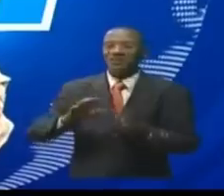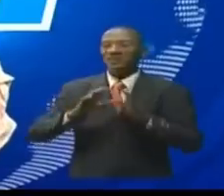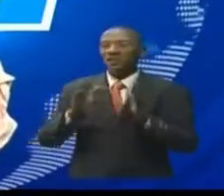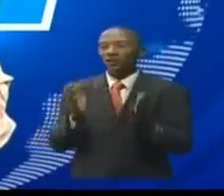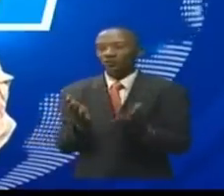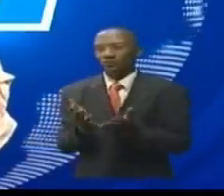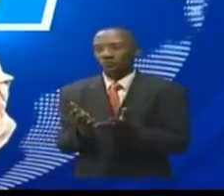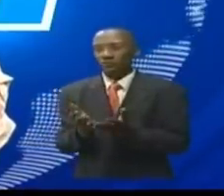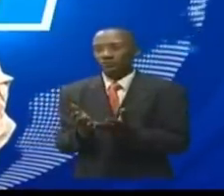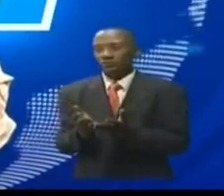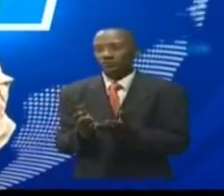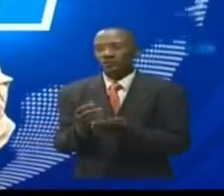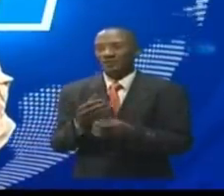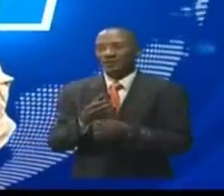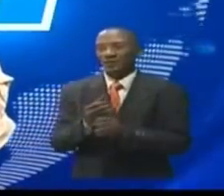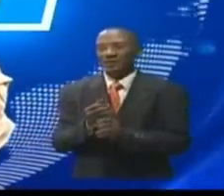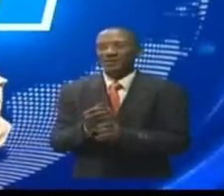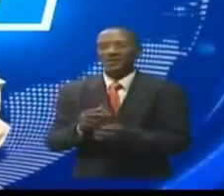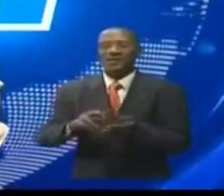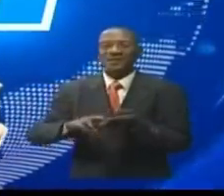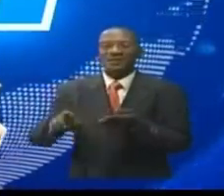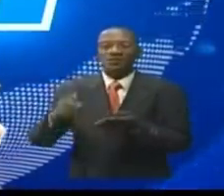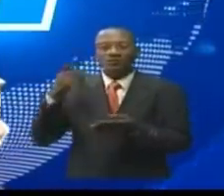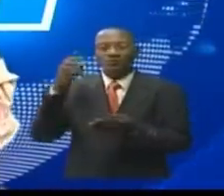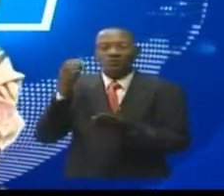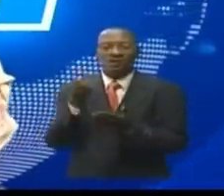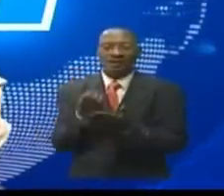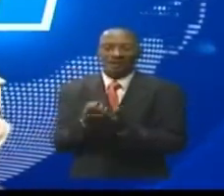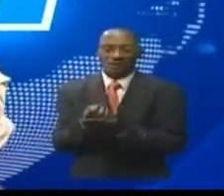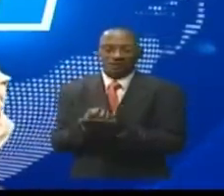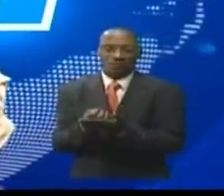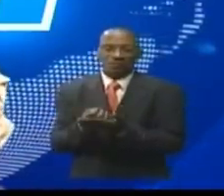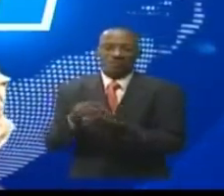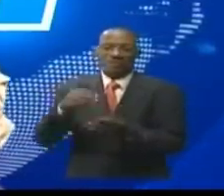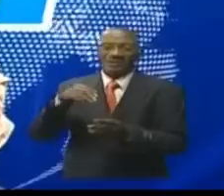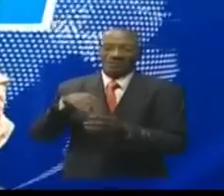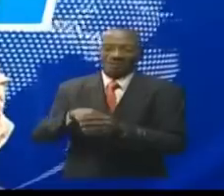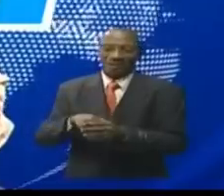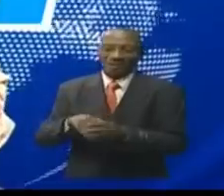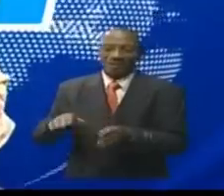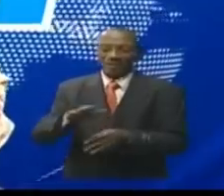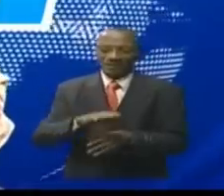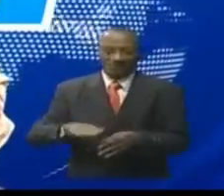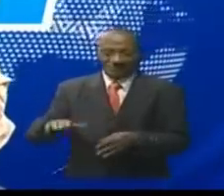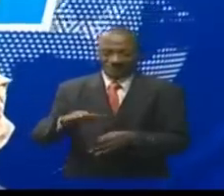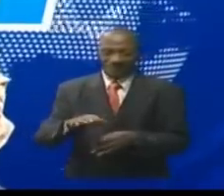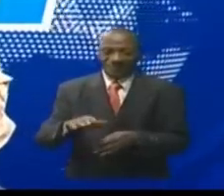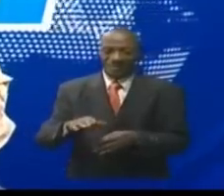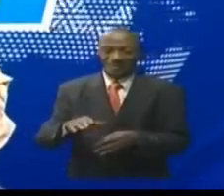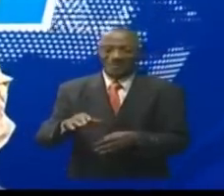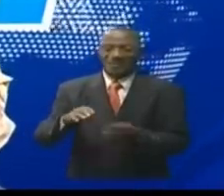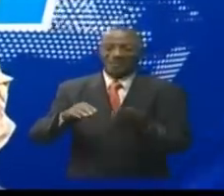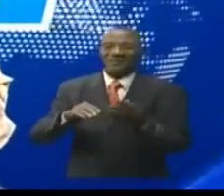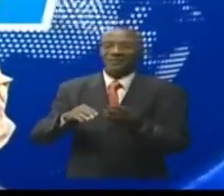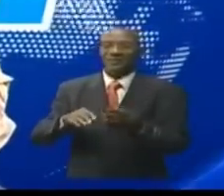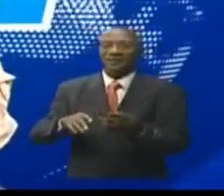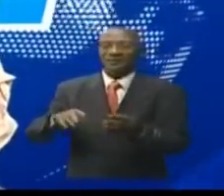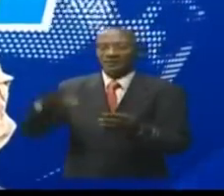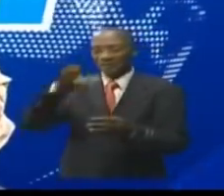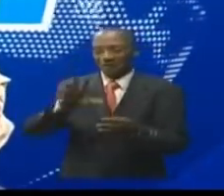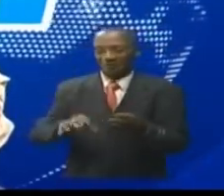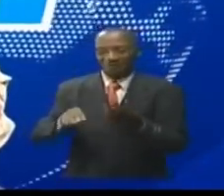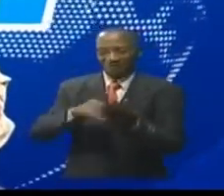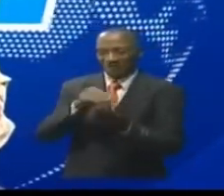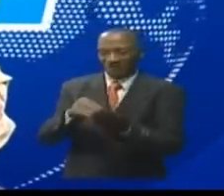réseau des entreprises pour l'économie verte dans la sous-région. Cette structure a pour objectif de sensibiliser toutes les couches